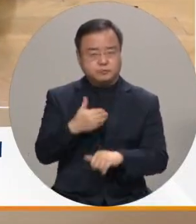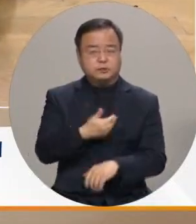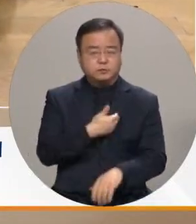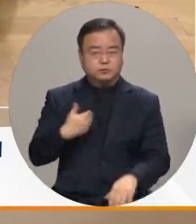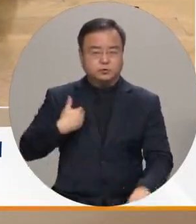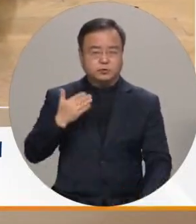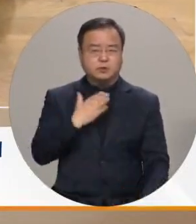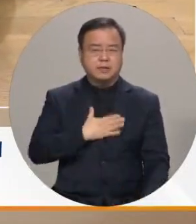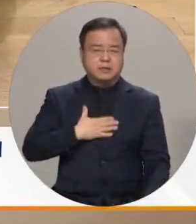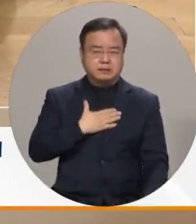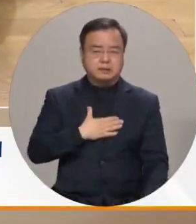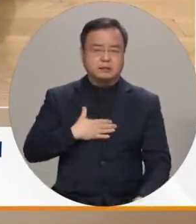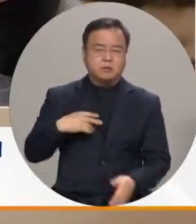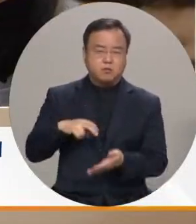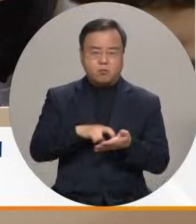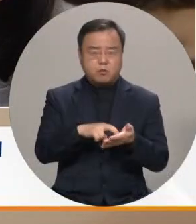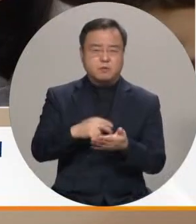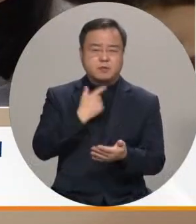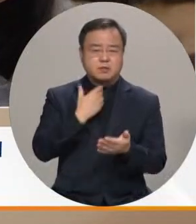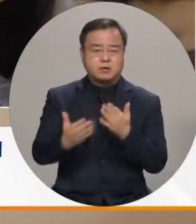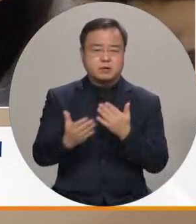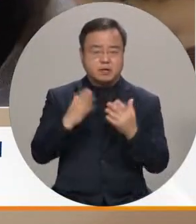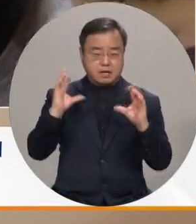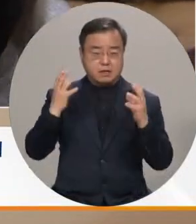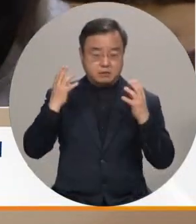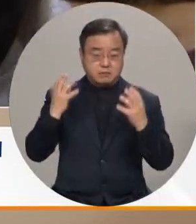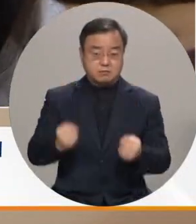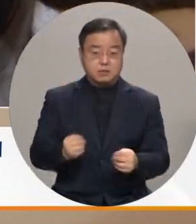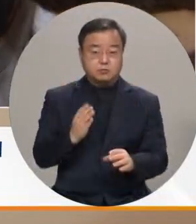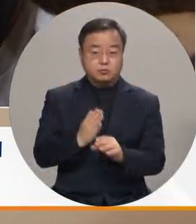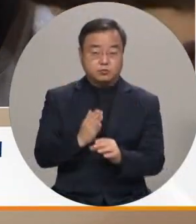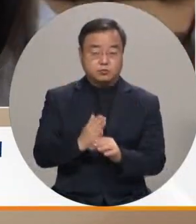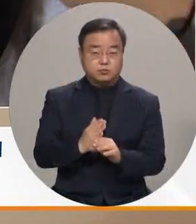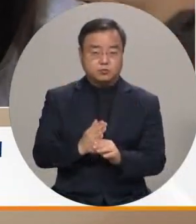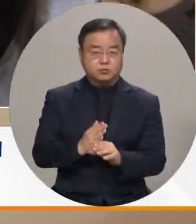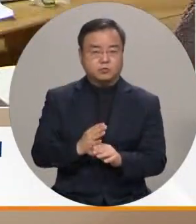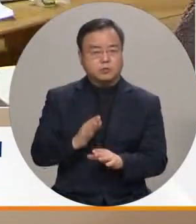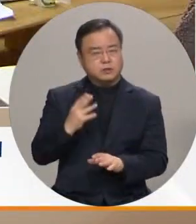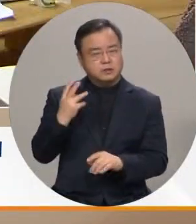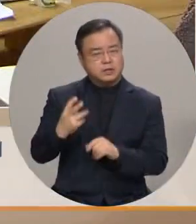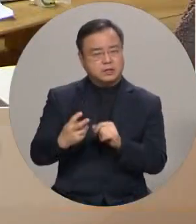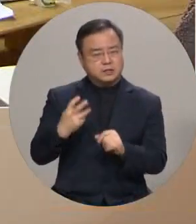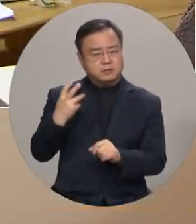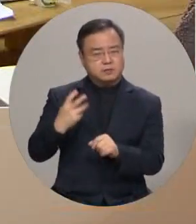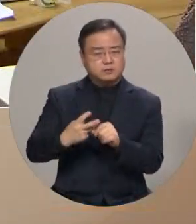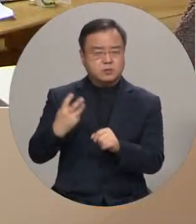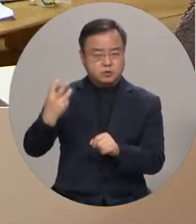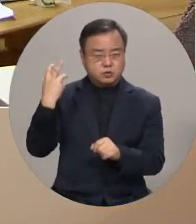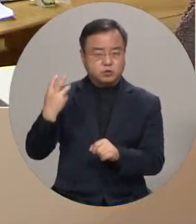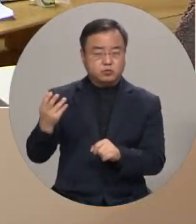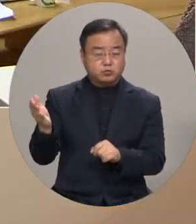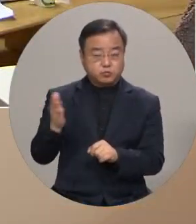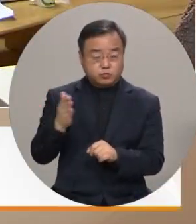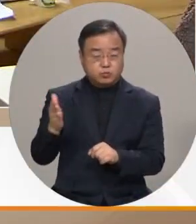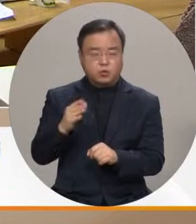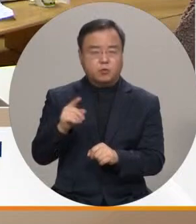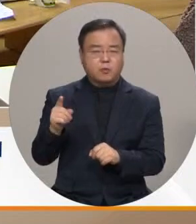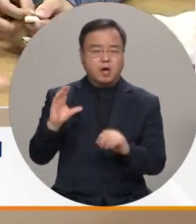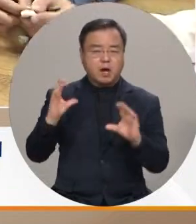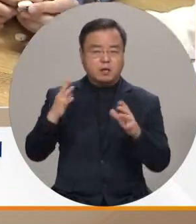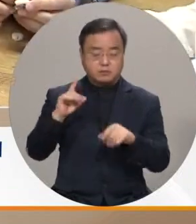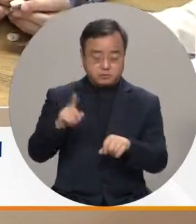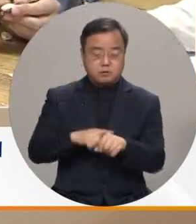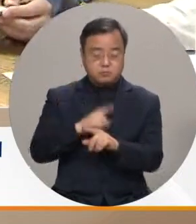아이들이 오히려 많아지고 있는 시대이기도 하고요 그래서 한 세대 전에는 아이들이 자연스럽게 마을에서 자랐는데 지금